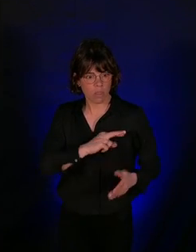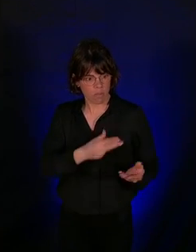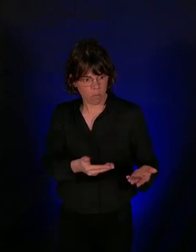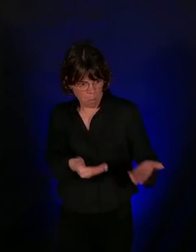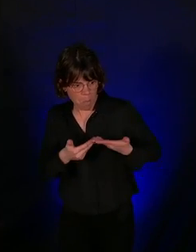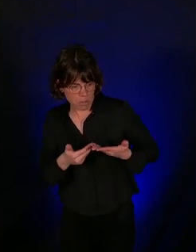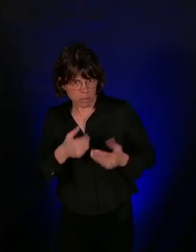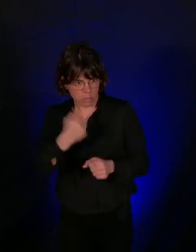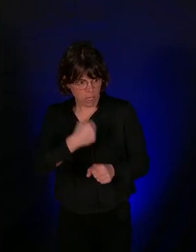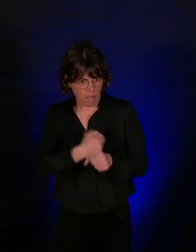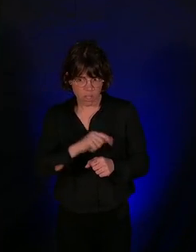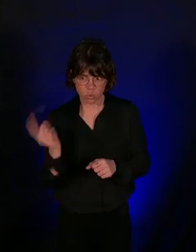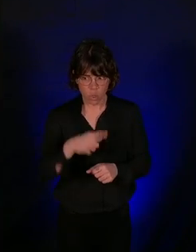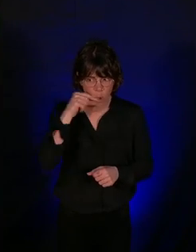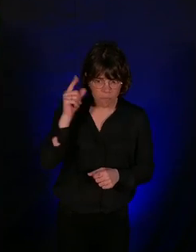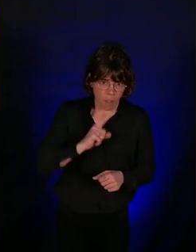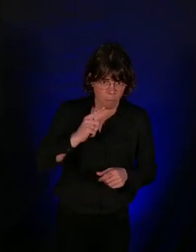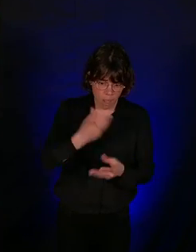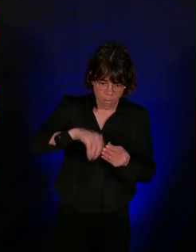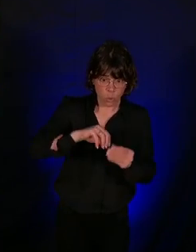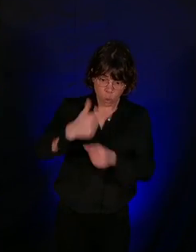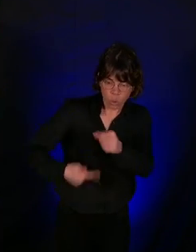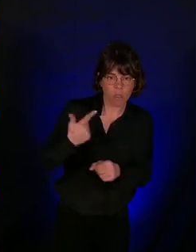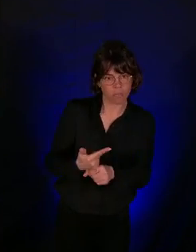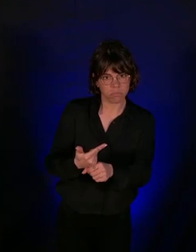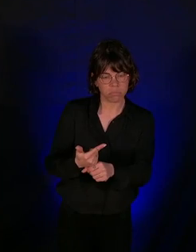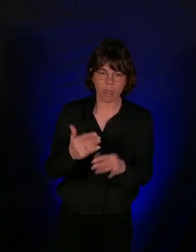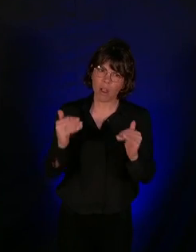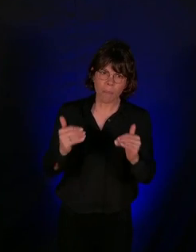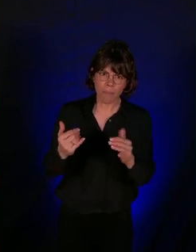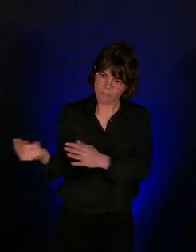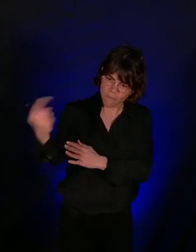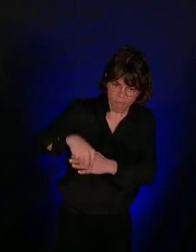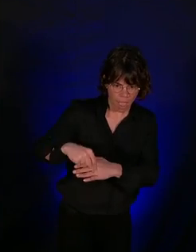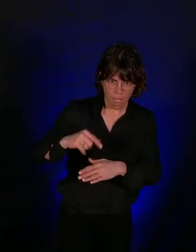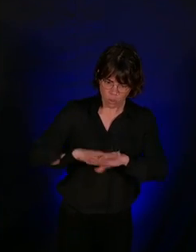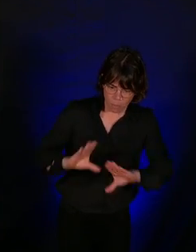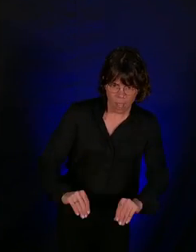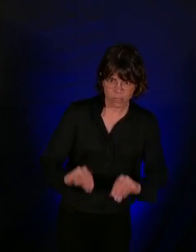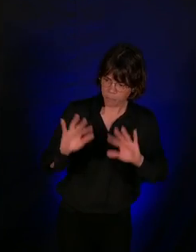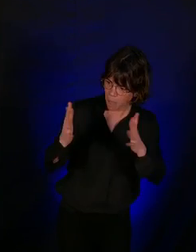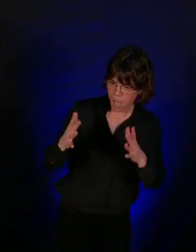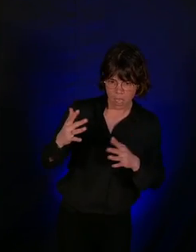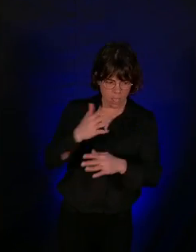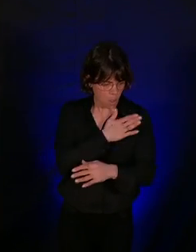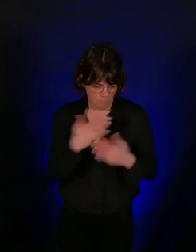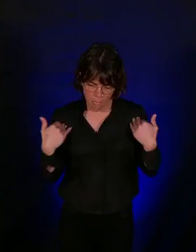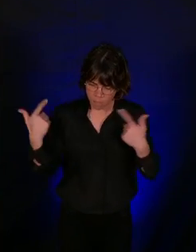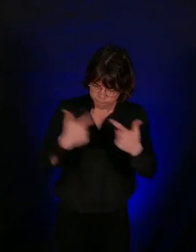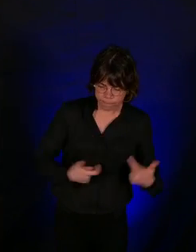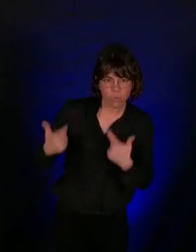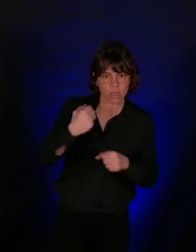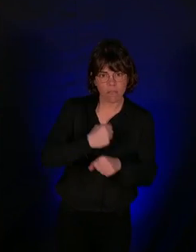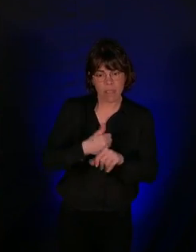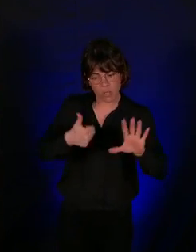travailler toutes toutes et tous 2 ans de plus qu'ils viennent déjà voir l'état de nos mains de nos bras et de nos épaules à 60 ans